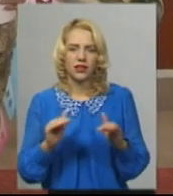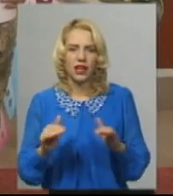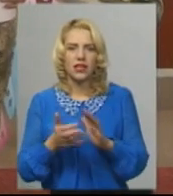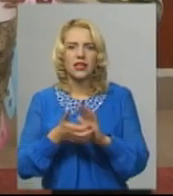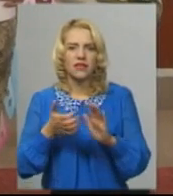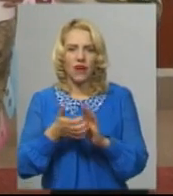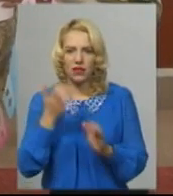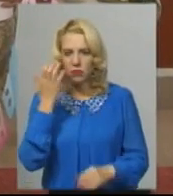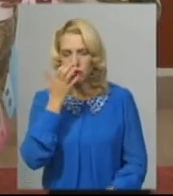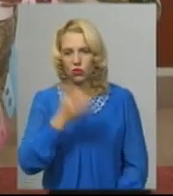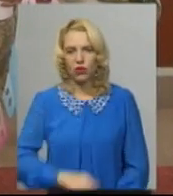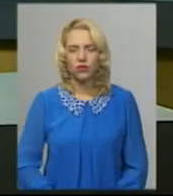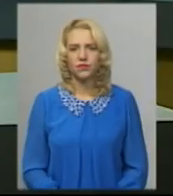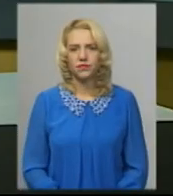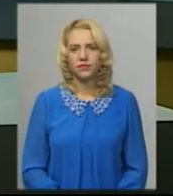на Суспільному. Хмельницький.